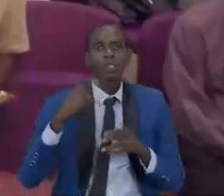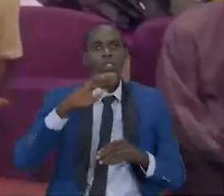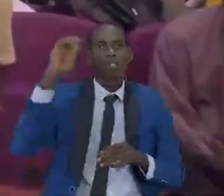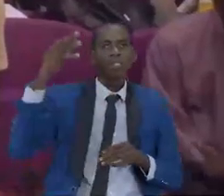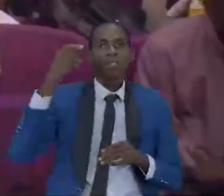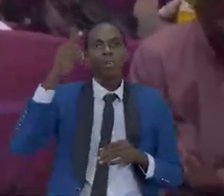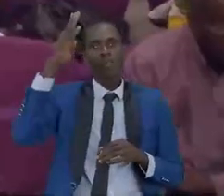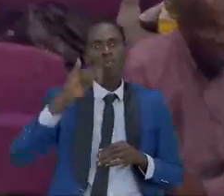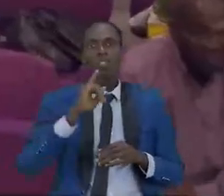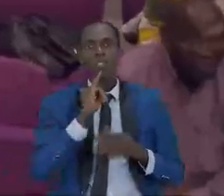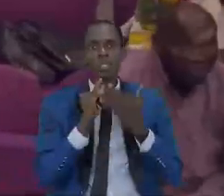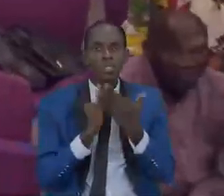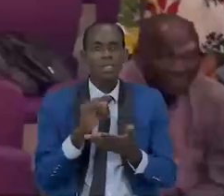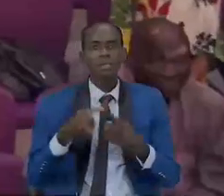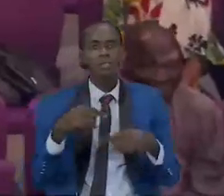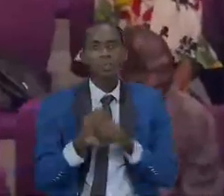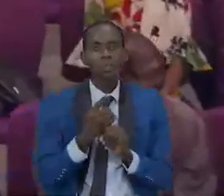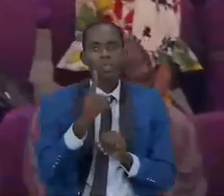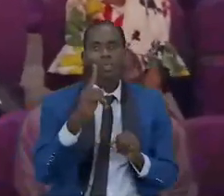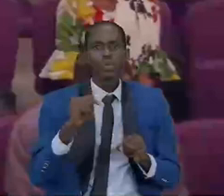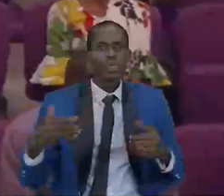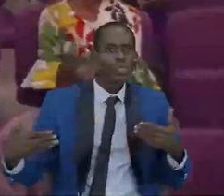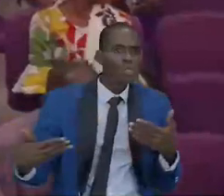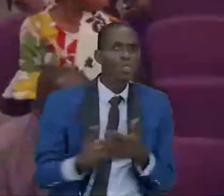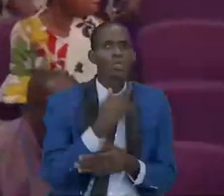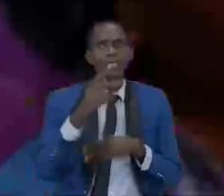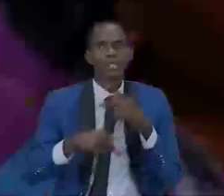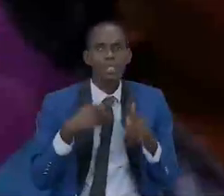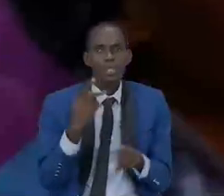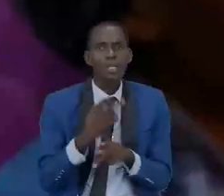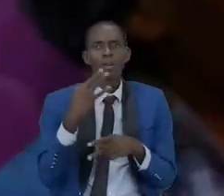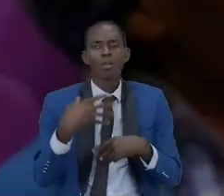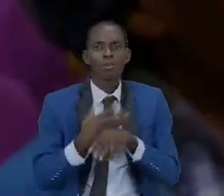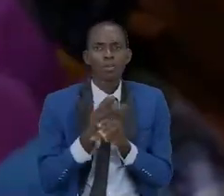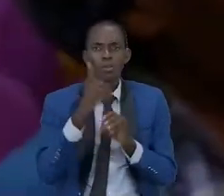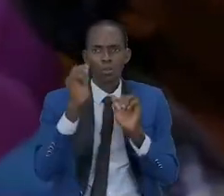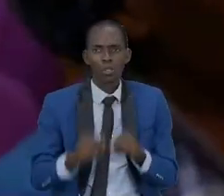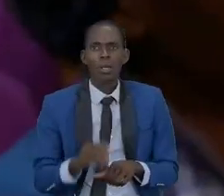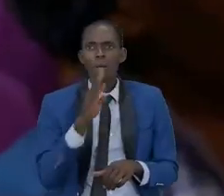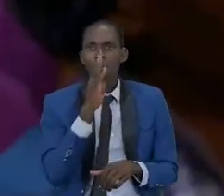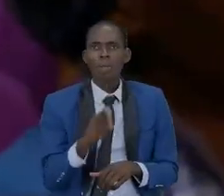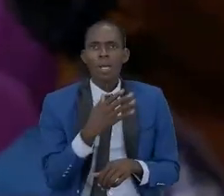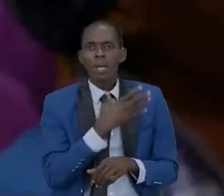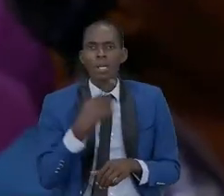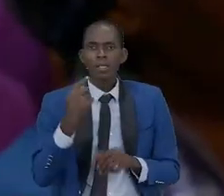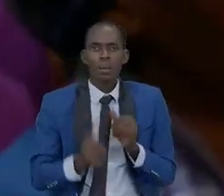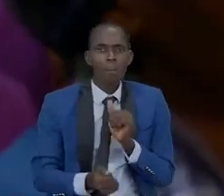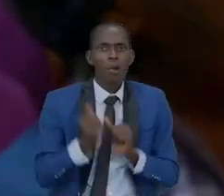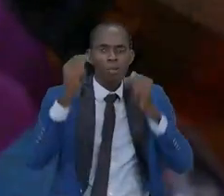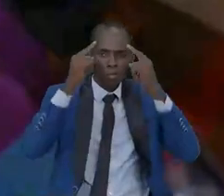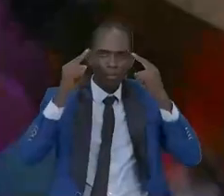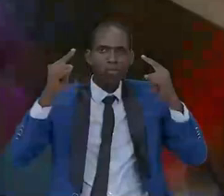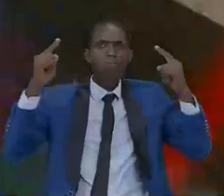pour vous rendre de type de nouvelles créatures et fait de vous des hommes